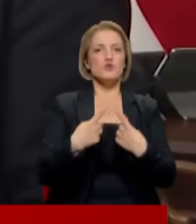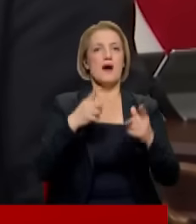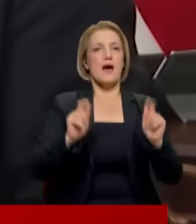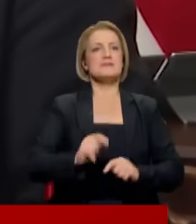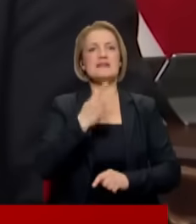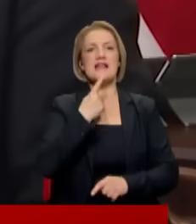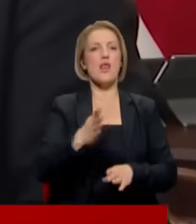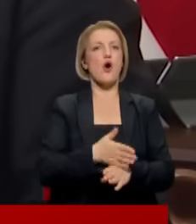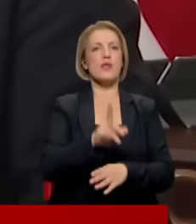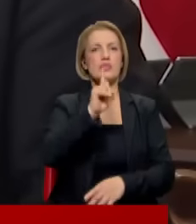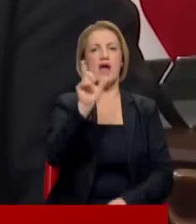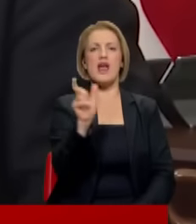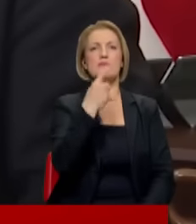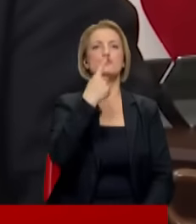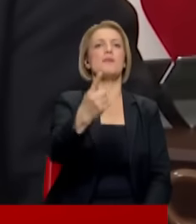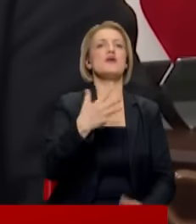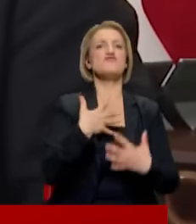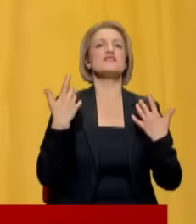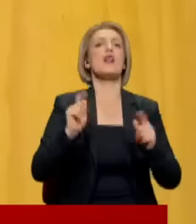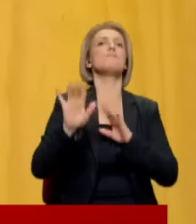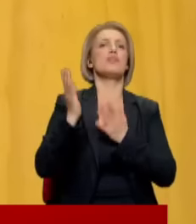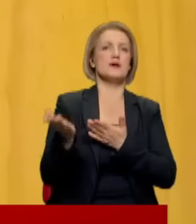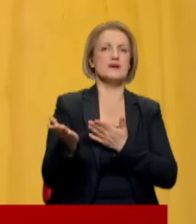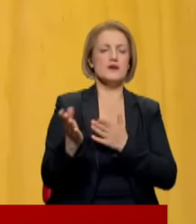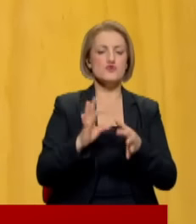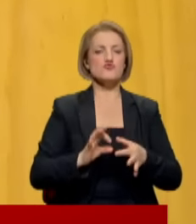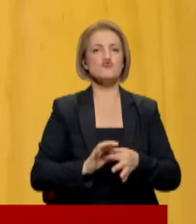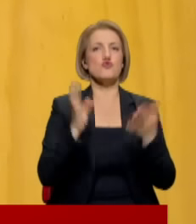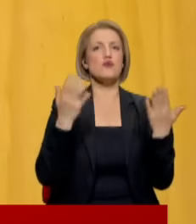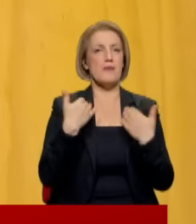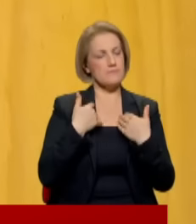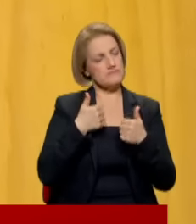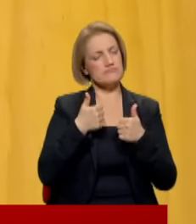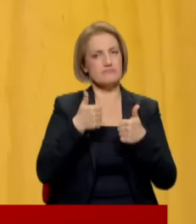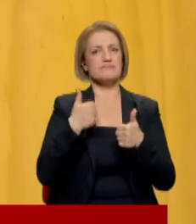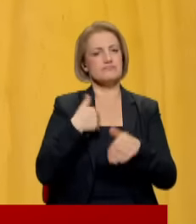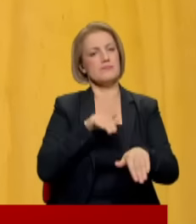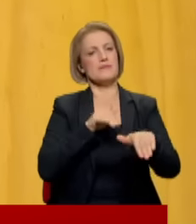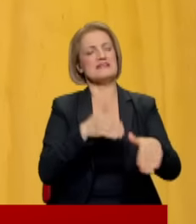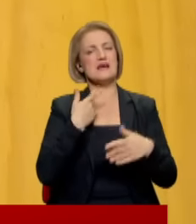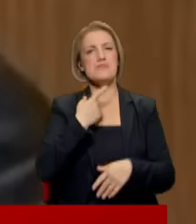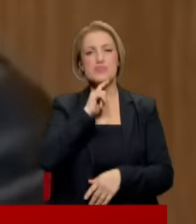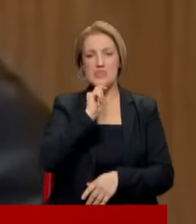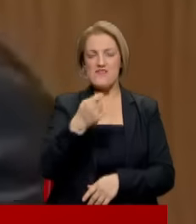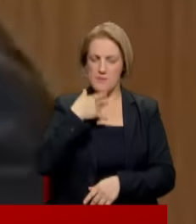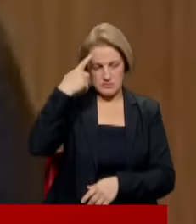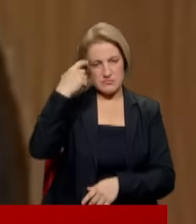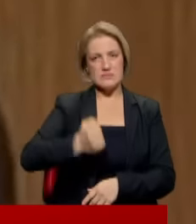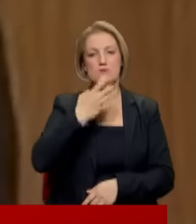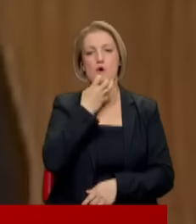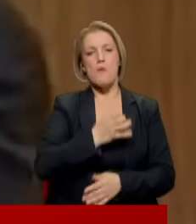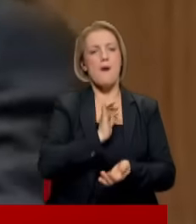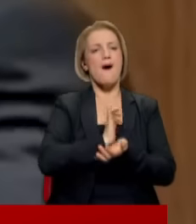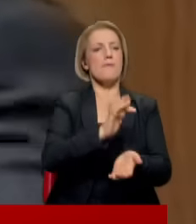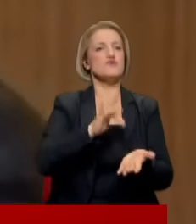ortağına tek bir kelime söylemeye cesaret etmedi Sözümün arkasındayım ve teklifim de ısrarlı ömür boyu hapis